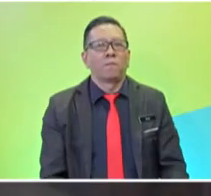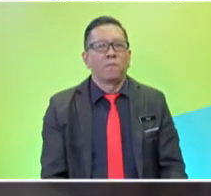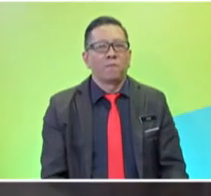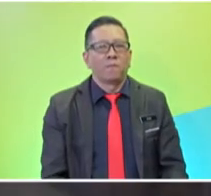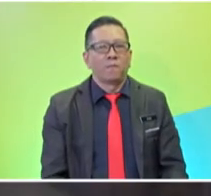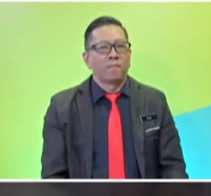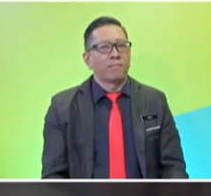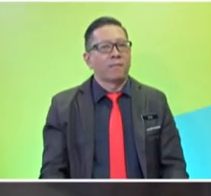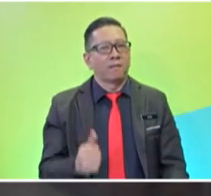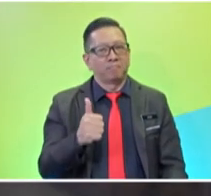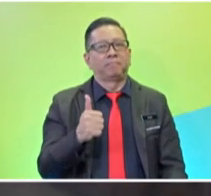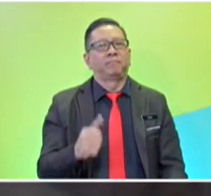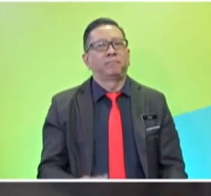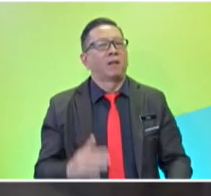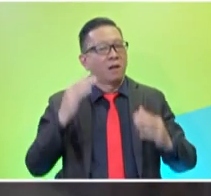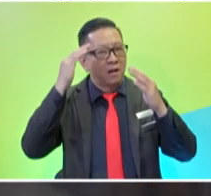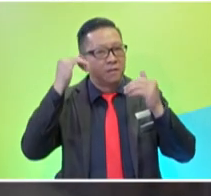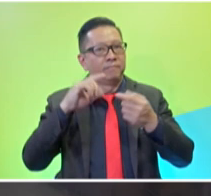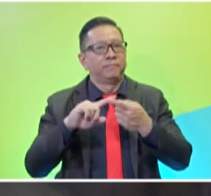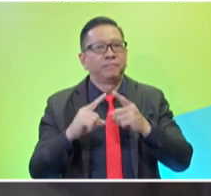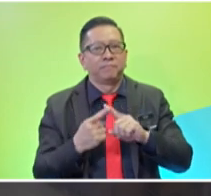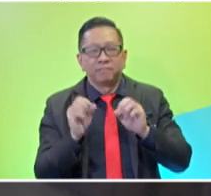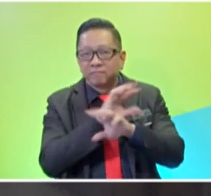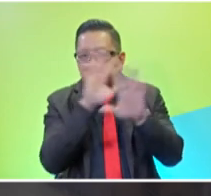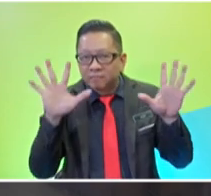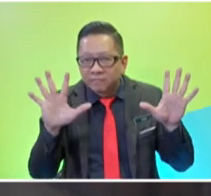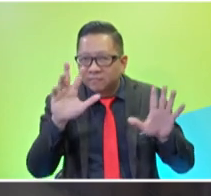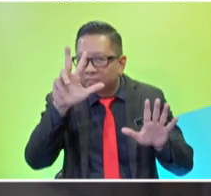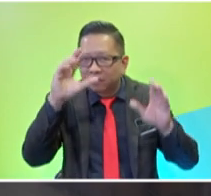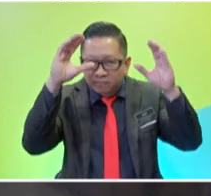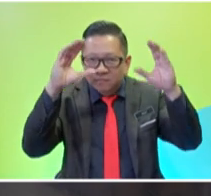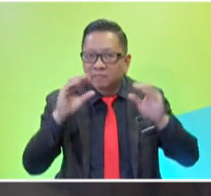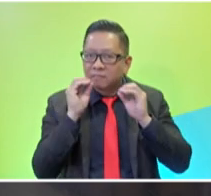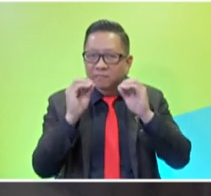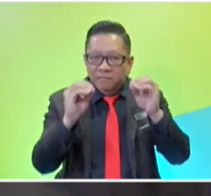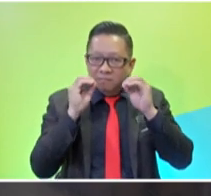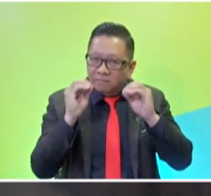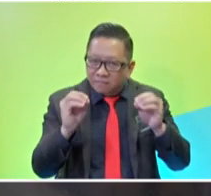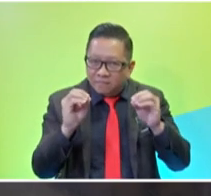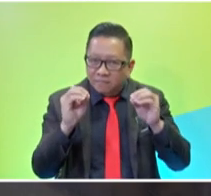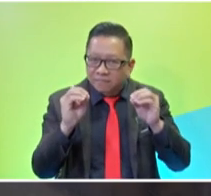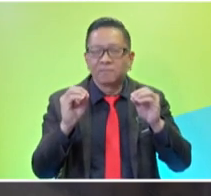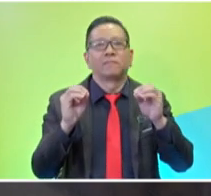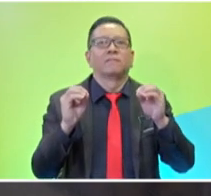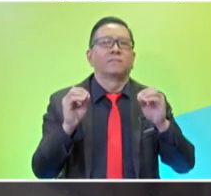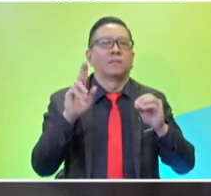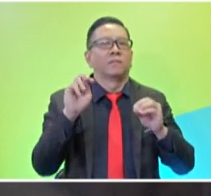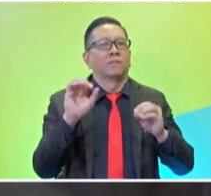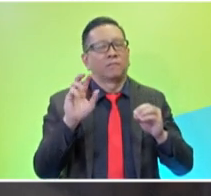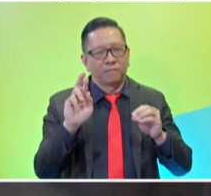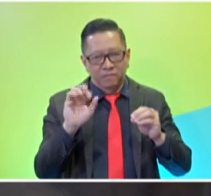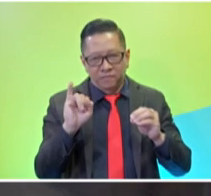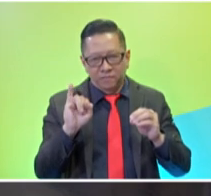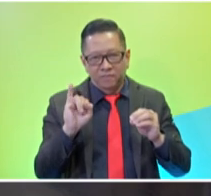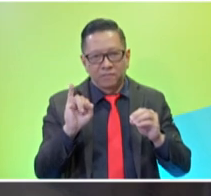Baiklah jadi haramnya kawan-kawan saya jelas tiga kaidah yang cegukan tadi yaitu kaidah yunitri kaedah